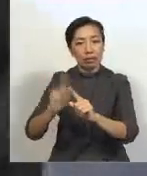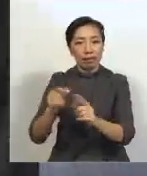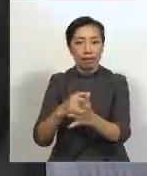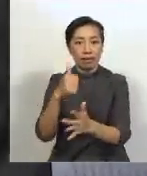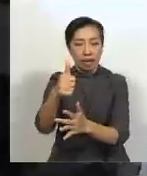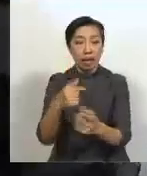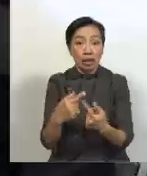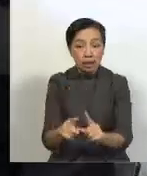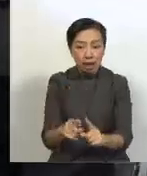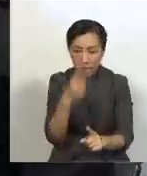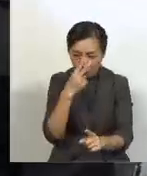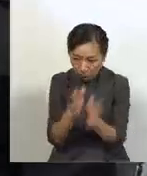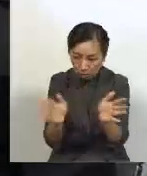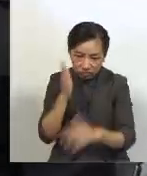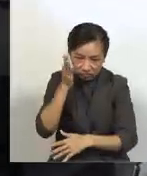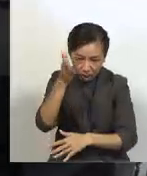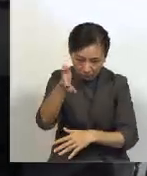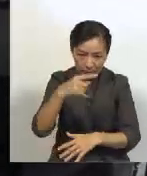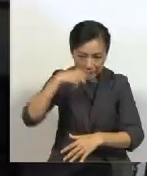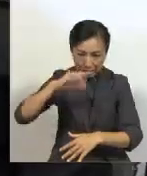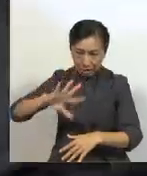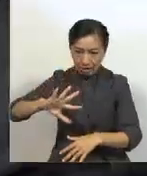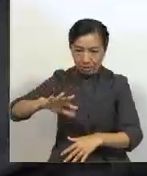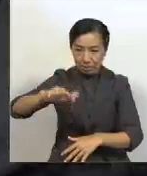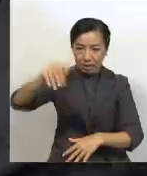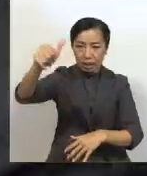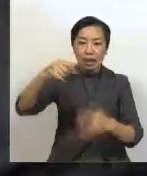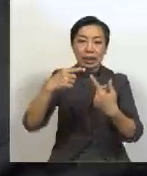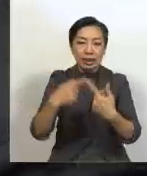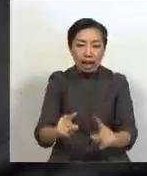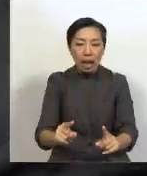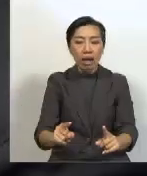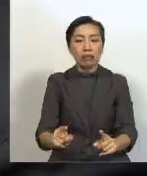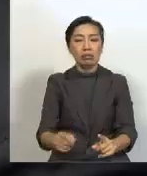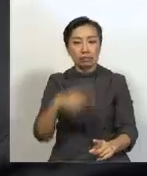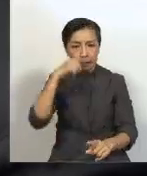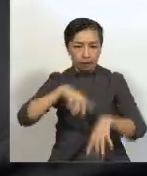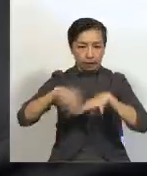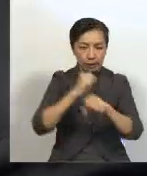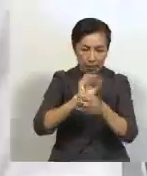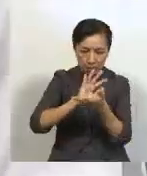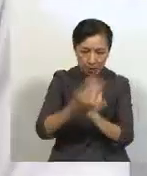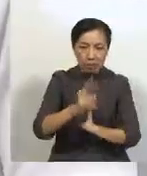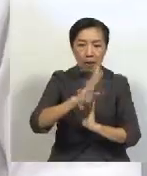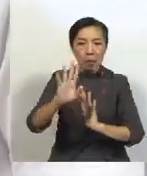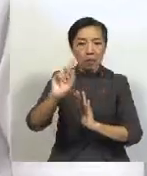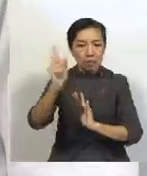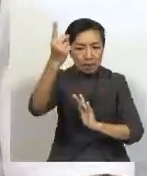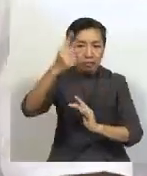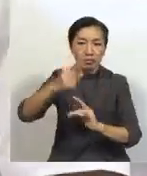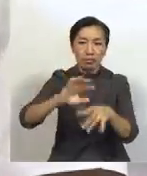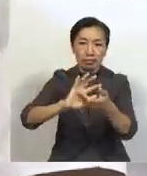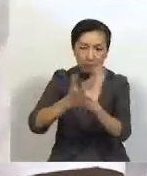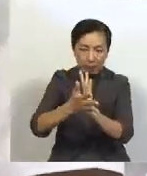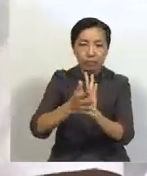างไรก็ตามแม้ว่าอันดับโดยรวมเนี่ยจะดีขึ้นมากทีเดียวแต่ว่าไทยเองก็ยังจำเป็นนะคะที่จะต้องดำเนินการปรับปรุงเรื่องของสภาพแวด